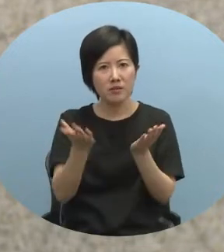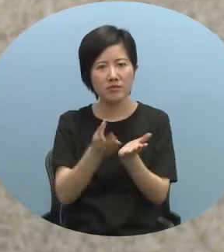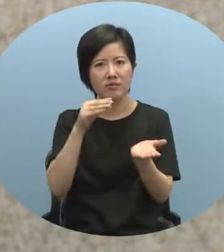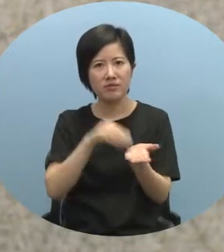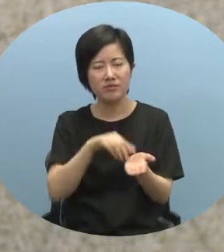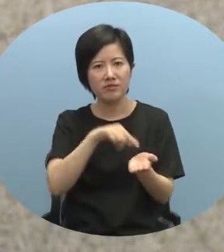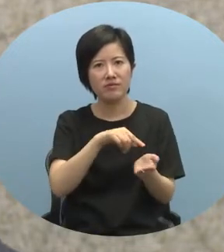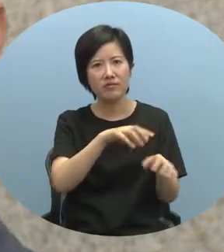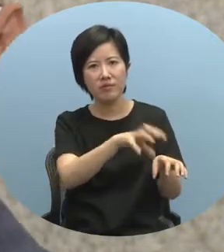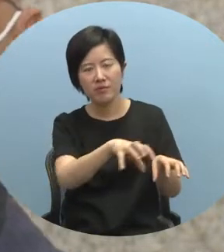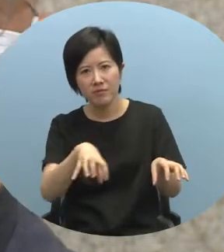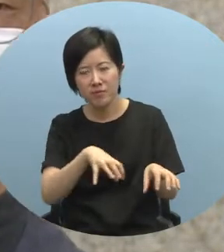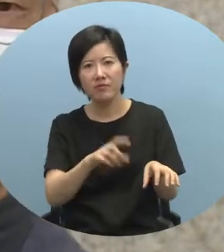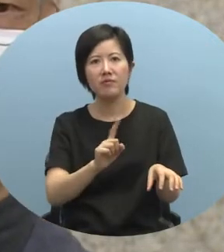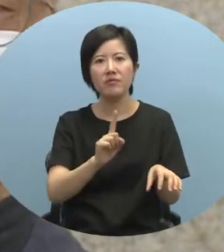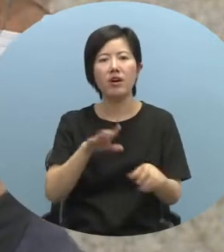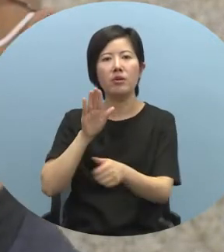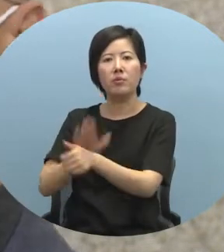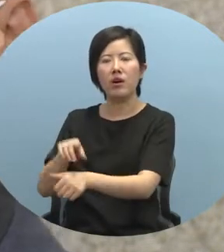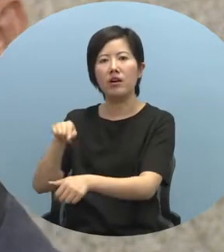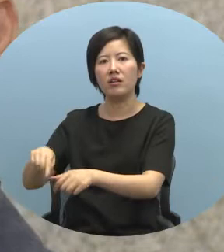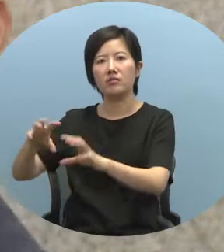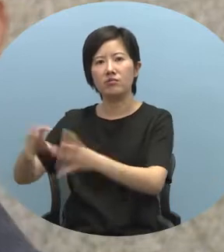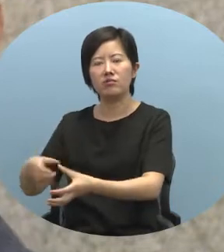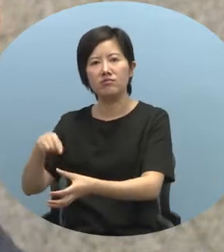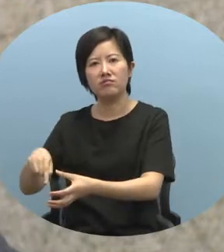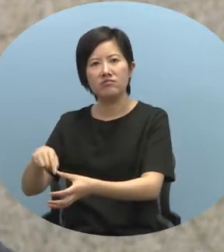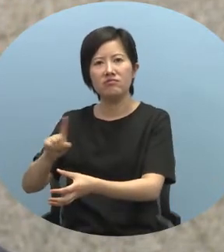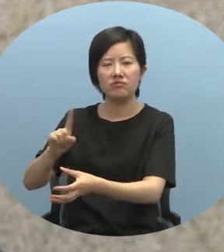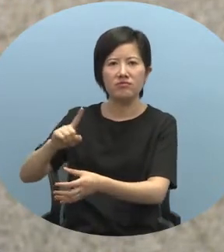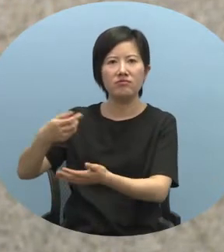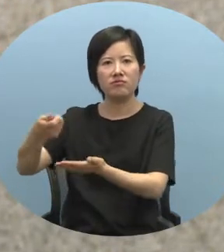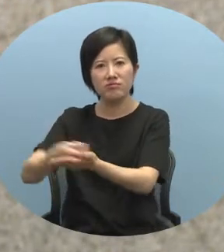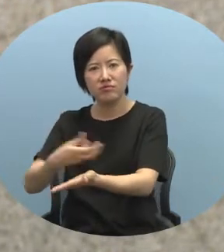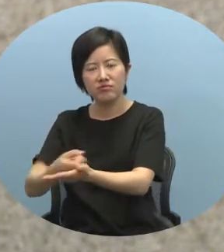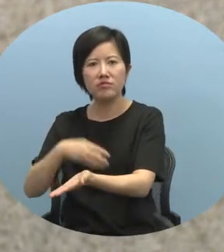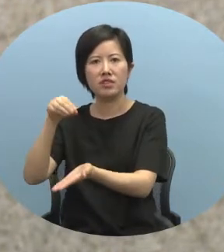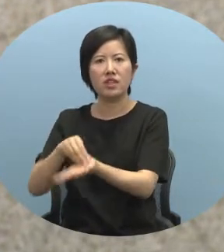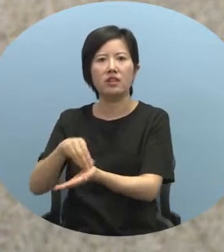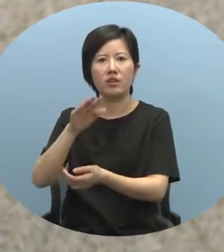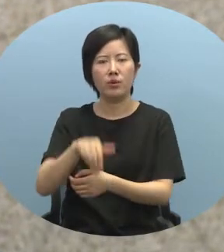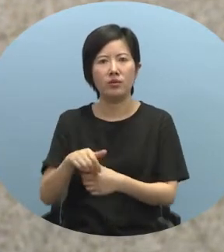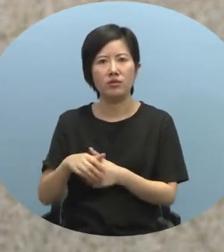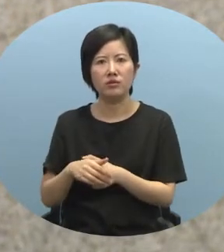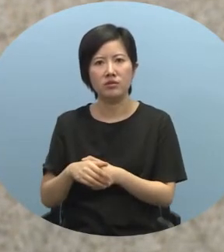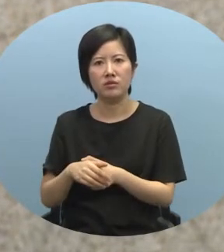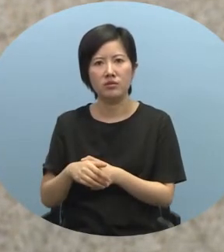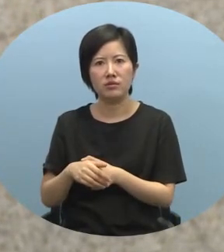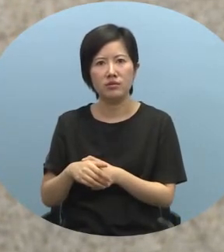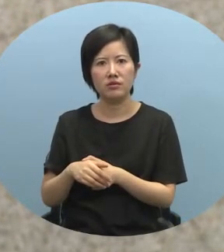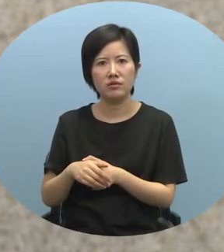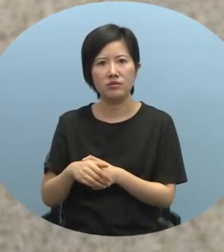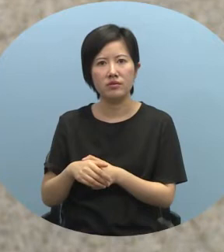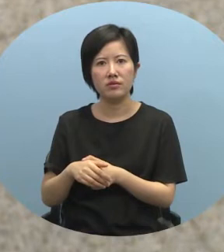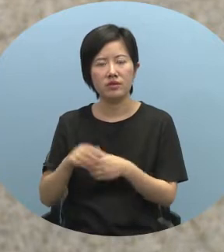嗰個分布，能夠幫助咧我哋相關部門咧去定一啲相關嘅措施嘅。咁啊，我哋嚟